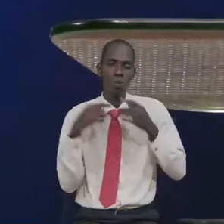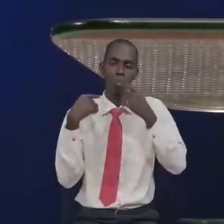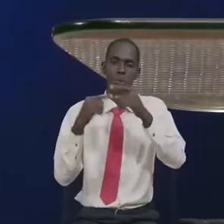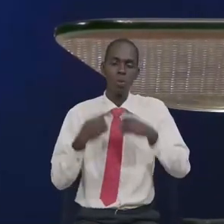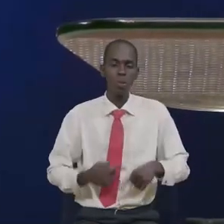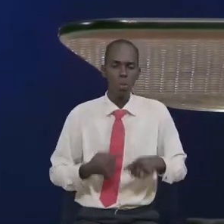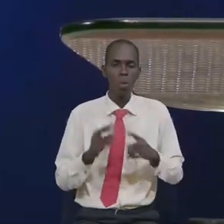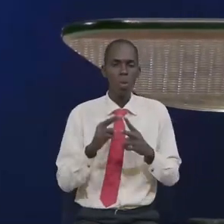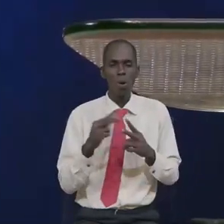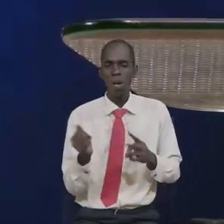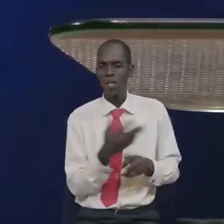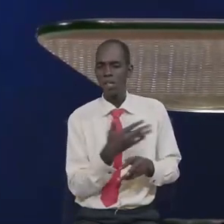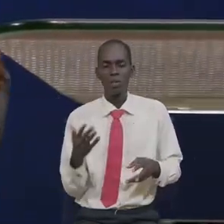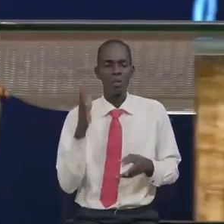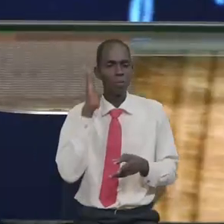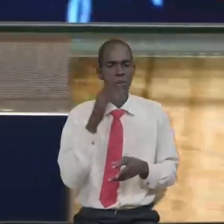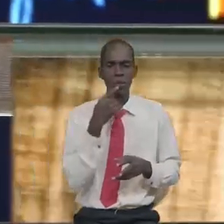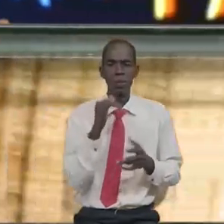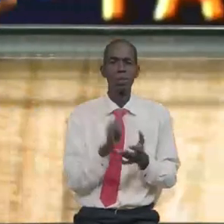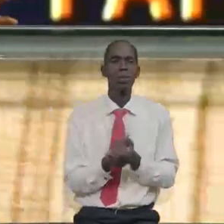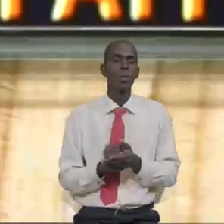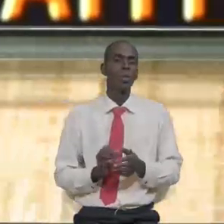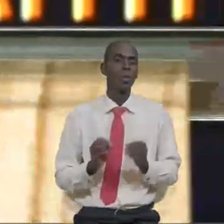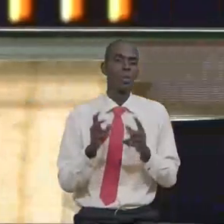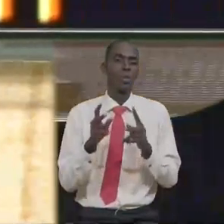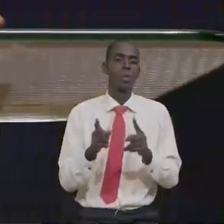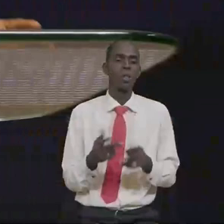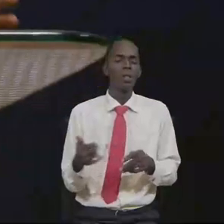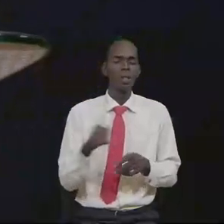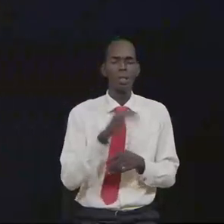leur ruse, alors ils vont vous persécuter.